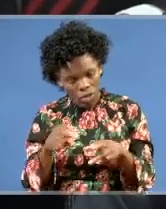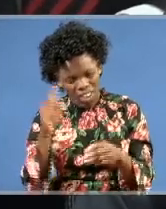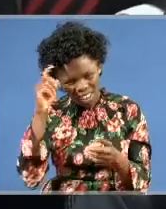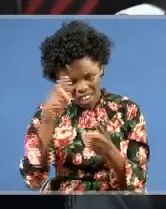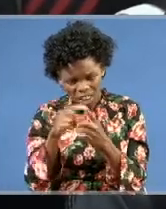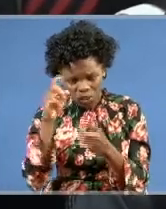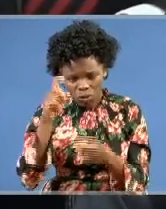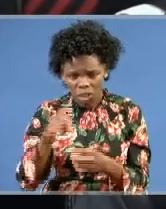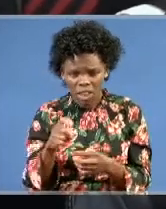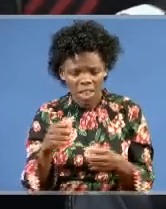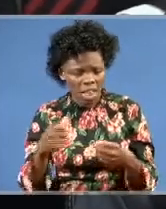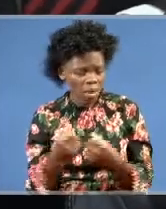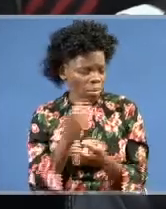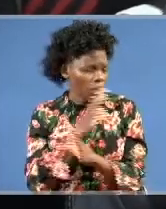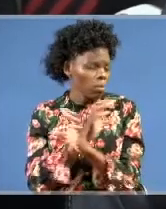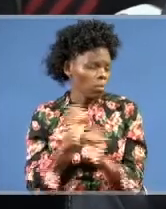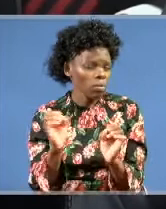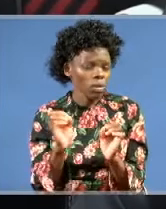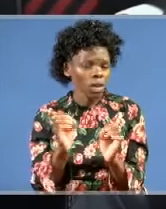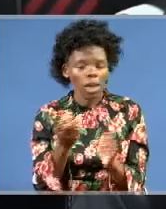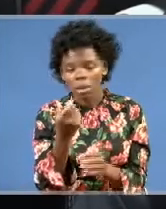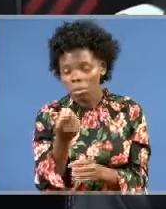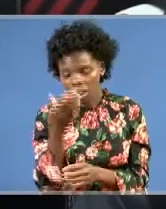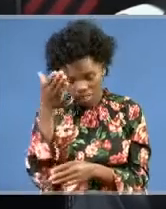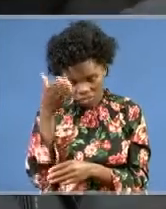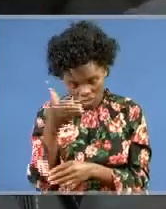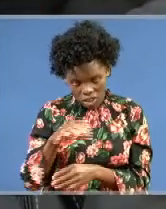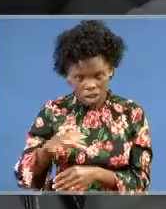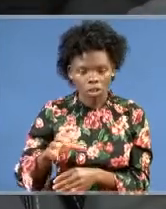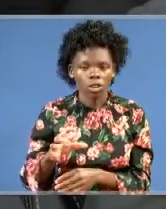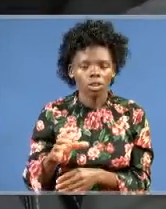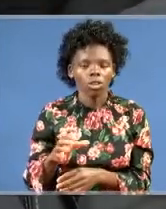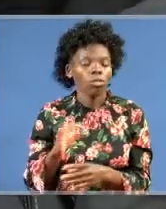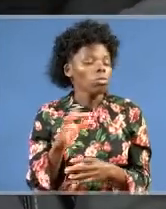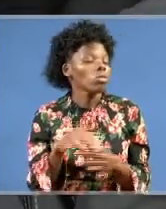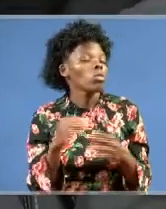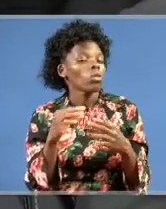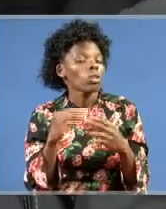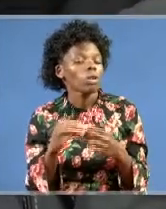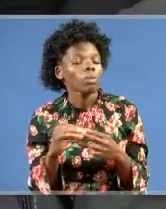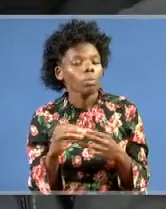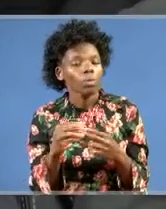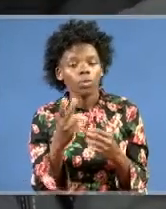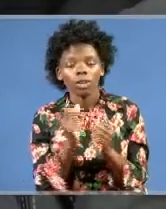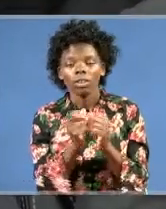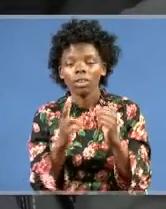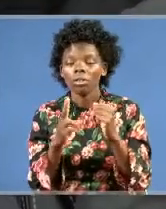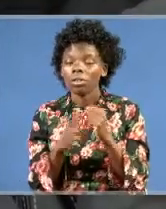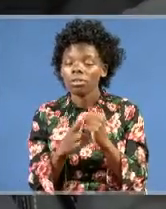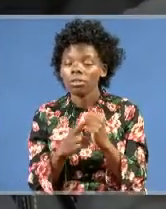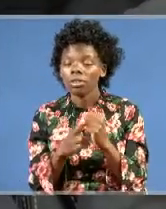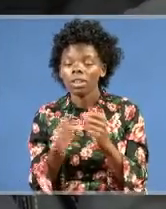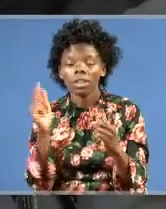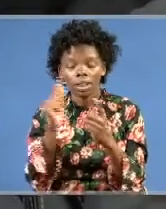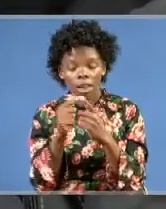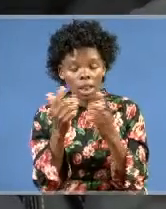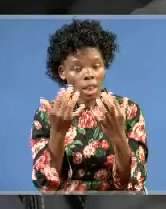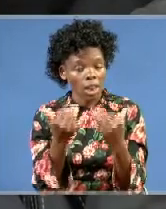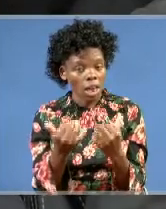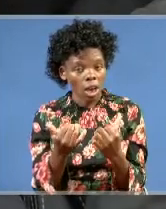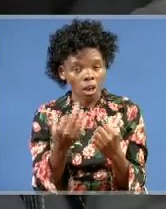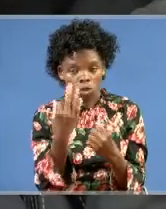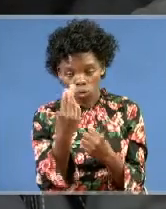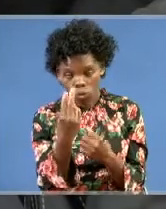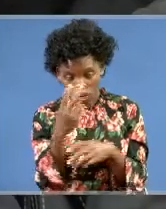hii hajafanyika. Na pesa zipo hapa county. Mtu chaguliwe 2017 mpaka sasa imeelekea